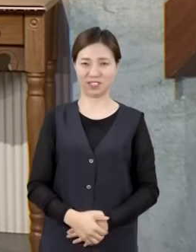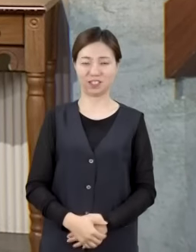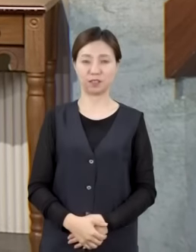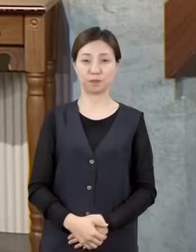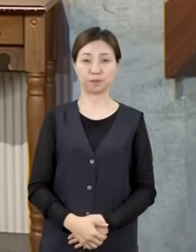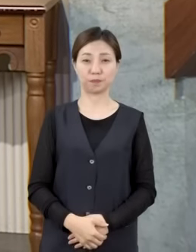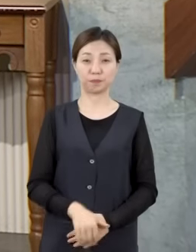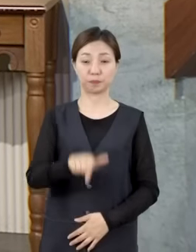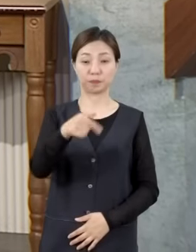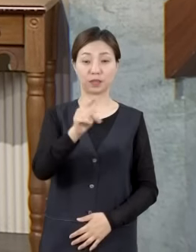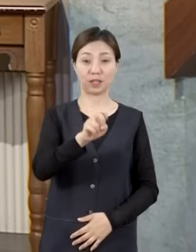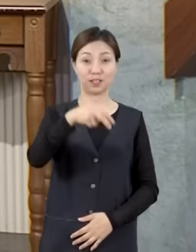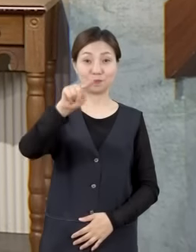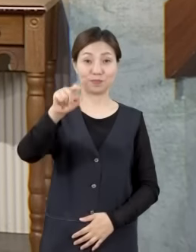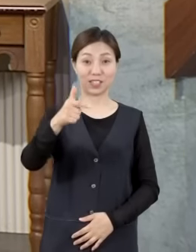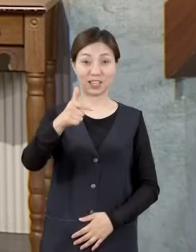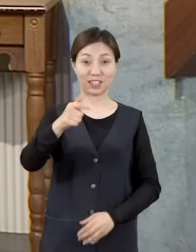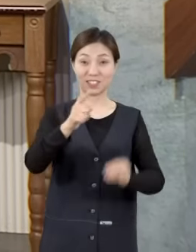알지 못하고